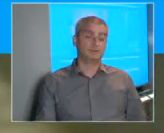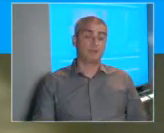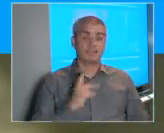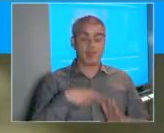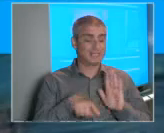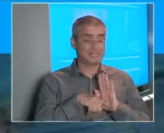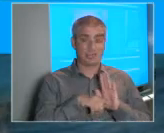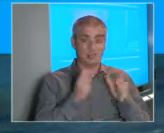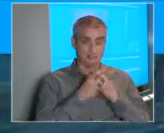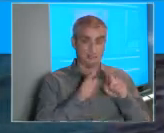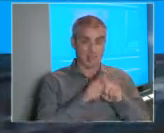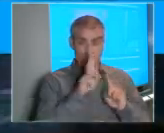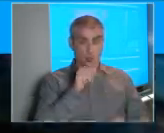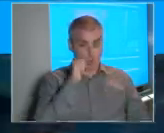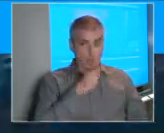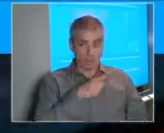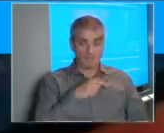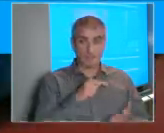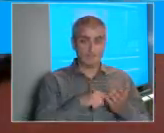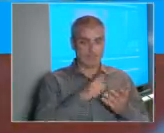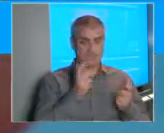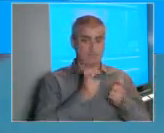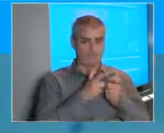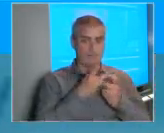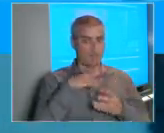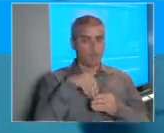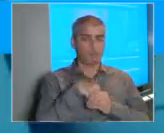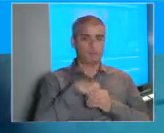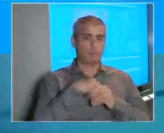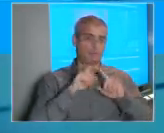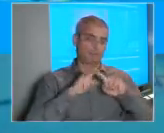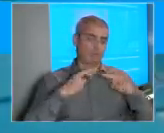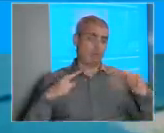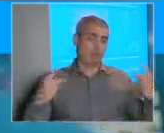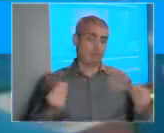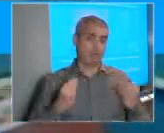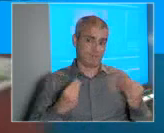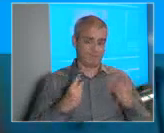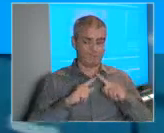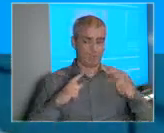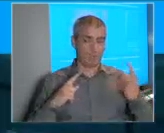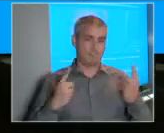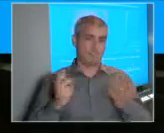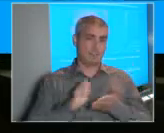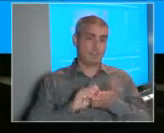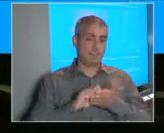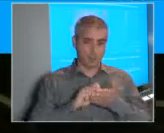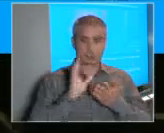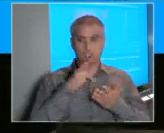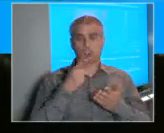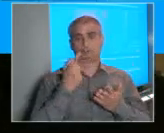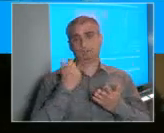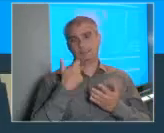והחיסרון של מפלגה כמו כחול לבן, מכיוון שהיא מפלגה שמורכבת מכל מיני דברים ומכל מיני מטות, ויש שם